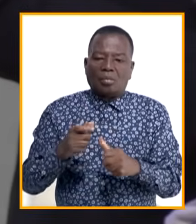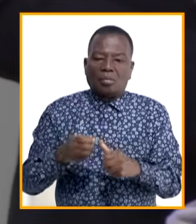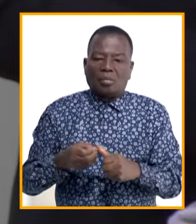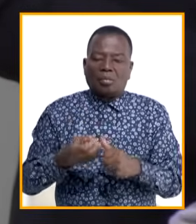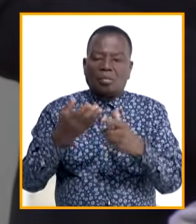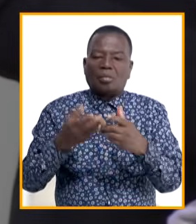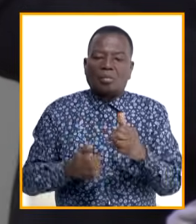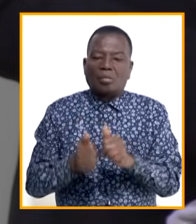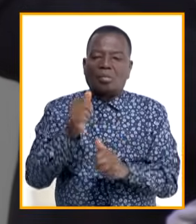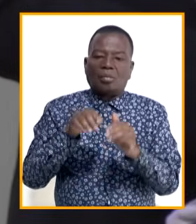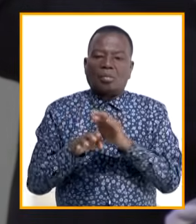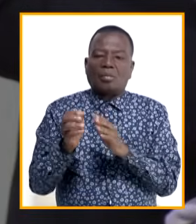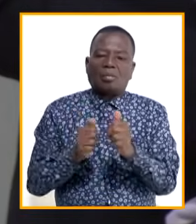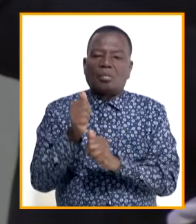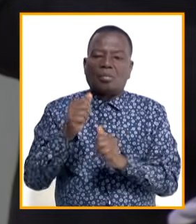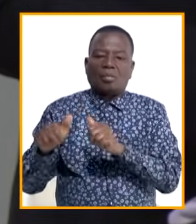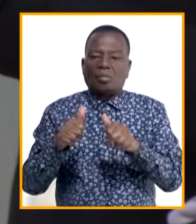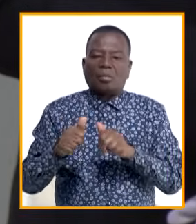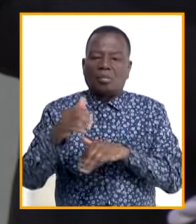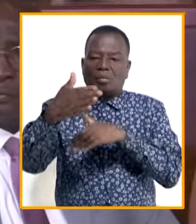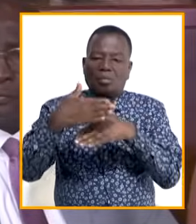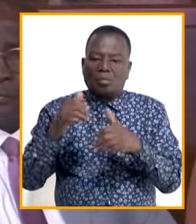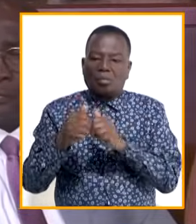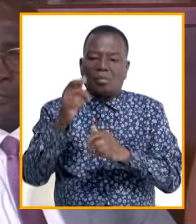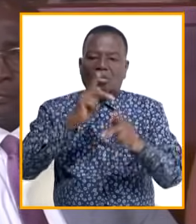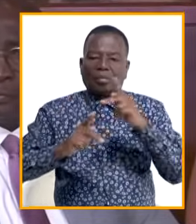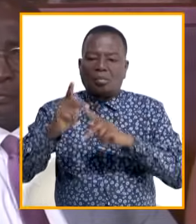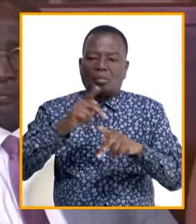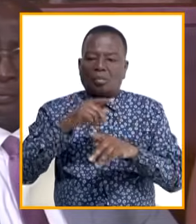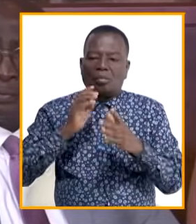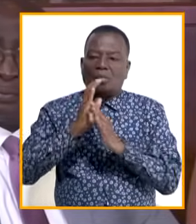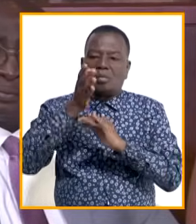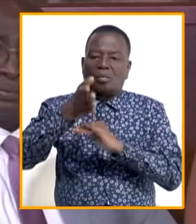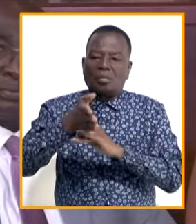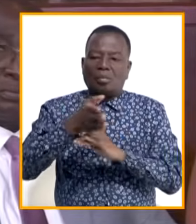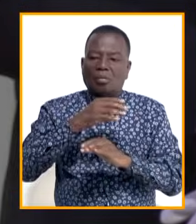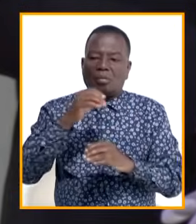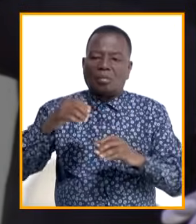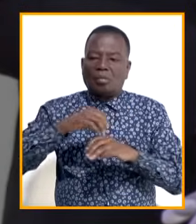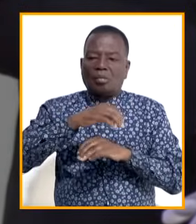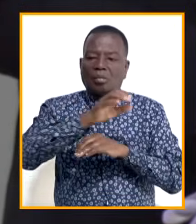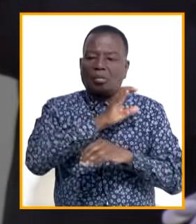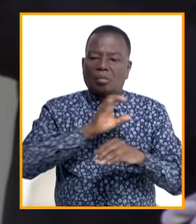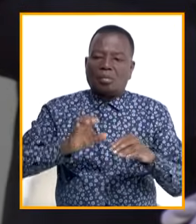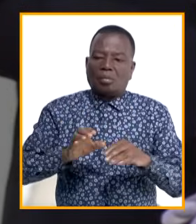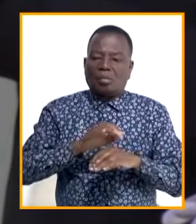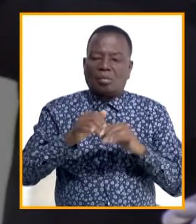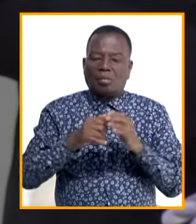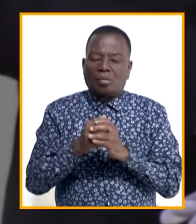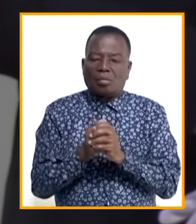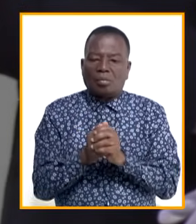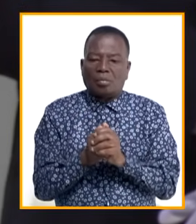en plus des actions de proximité avec les populations à travers les collectivités